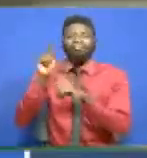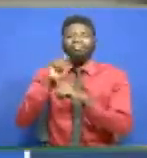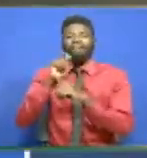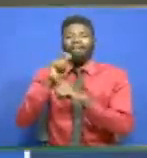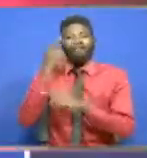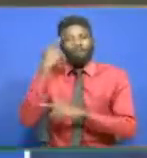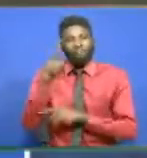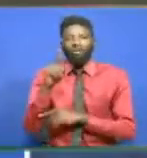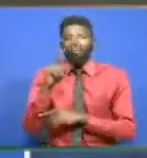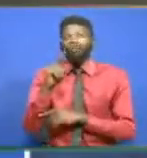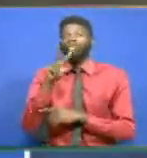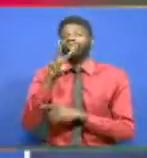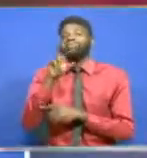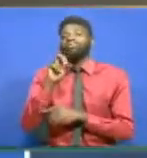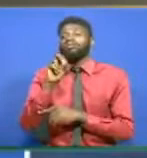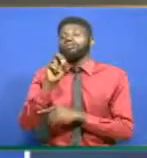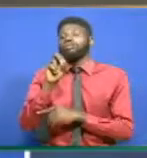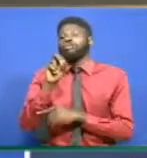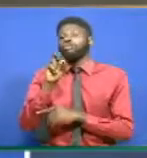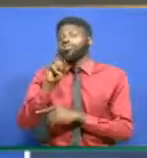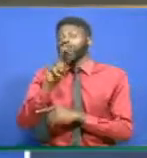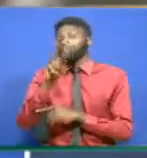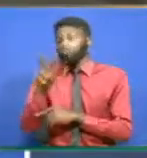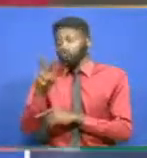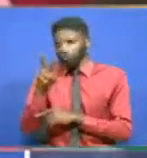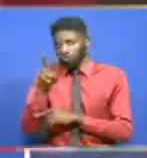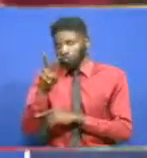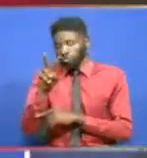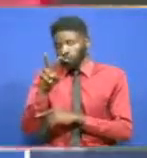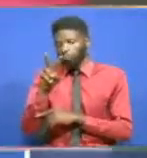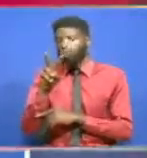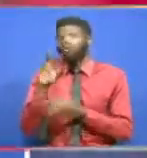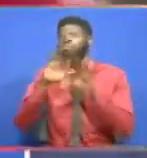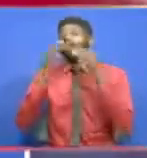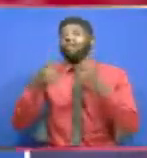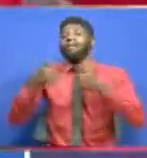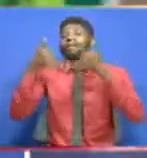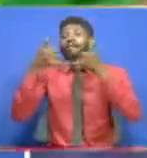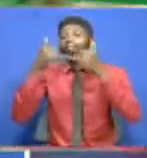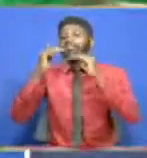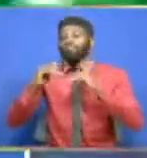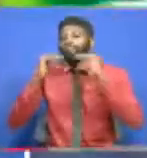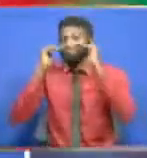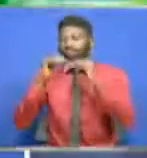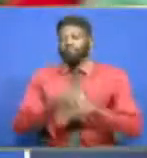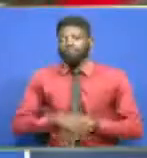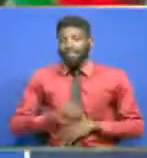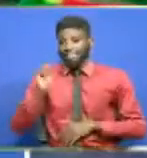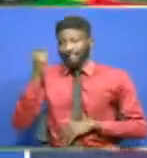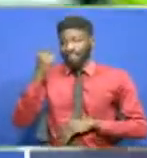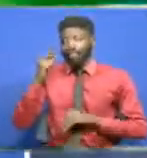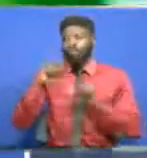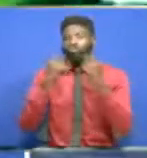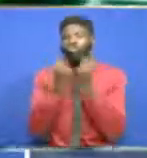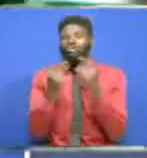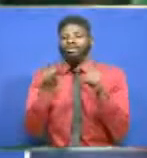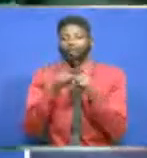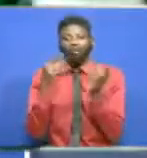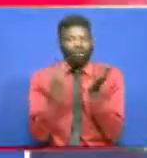2022 zitakazoanza mwezi Juni. Kenya imeorodheshwa katika kundi moja pamoja na Uganda Cranes, Amavubi